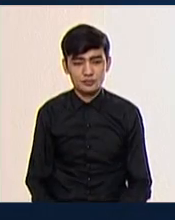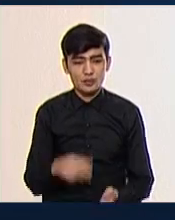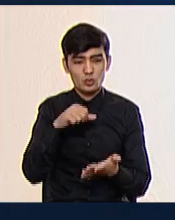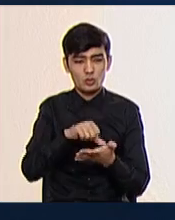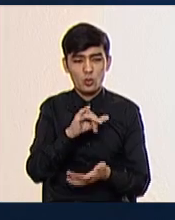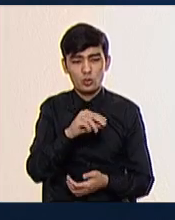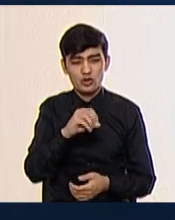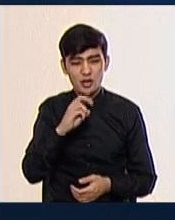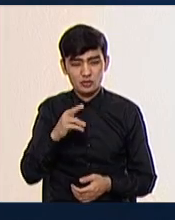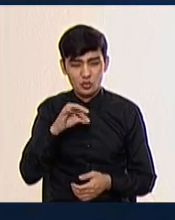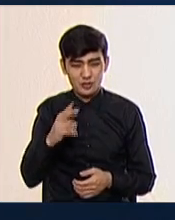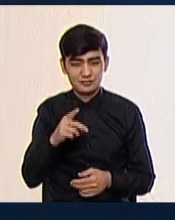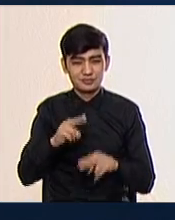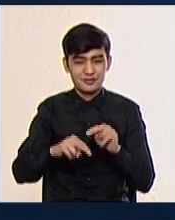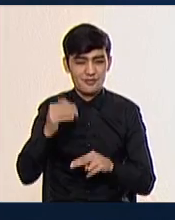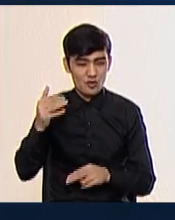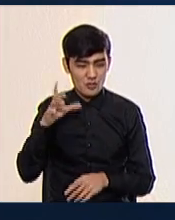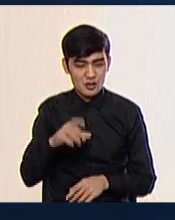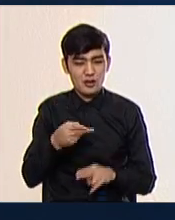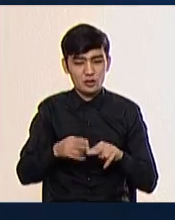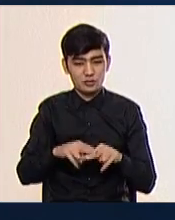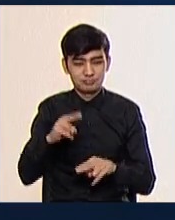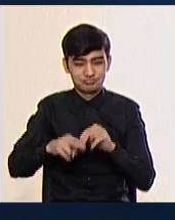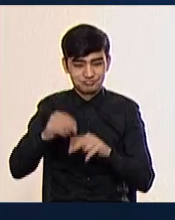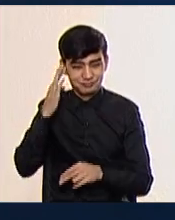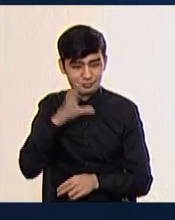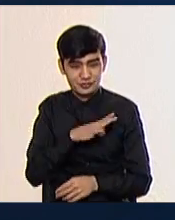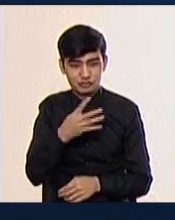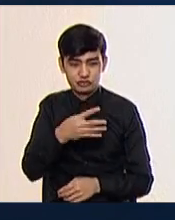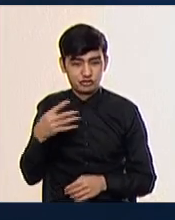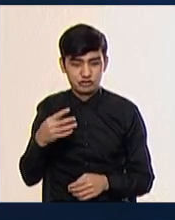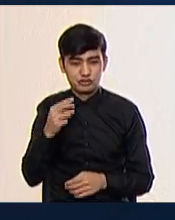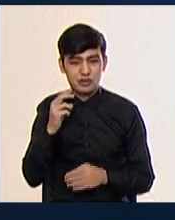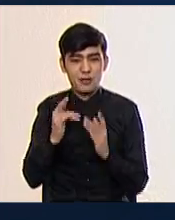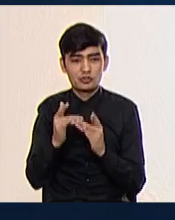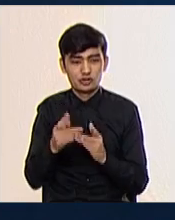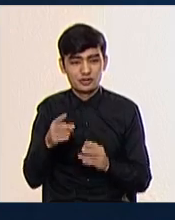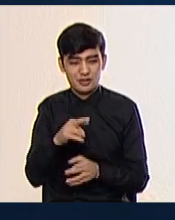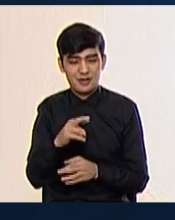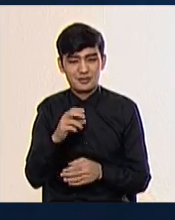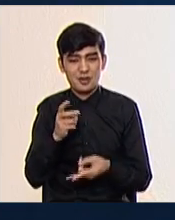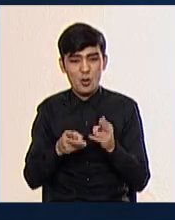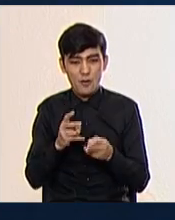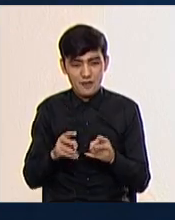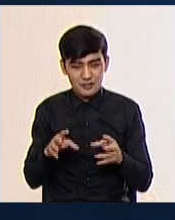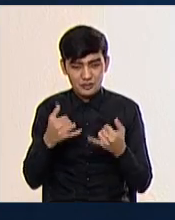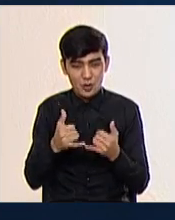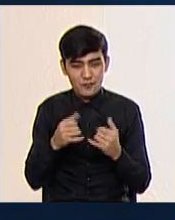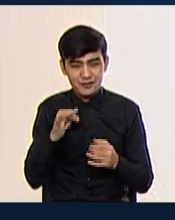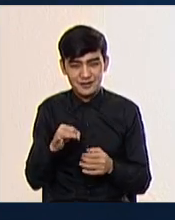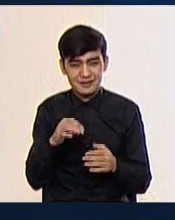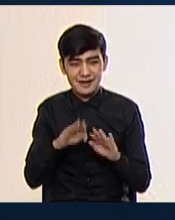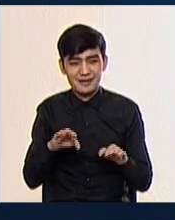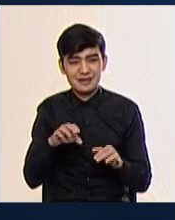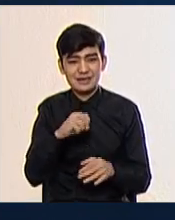Участок принадлежит застройщику, который решил возвести на нем 4-этажное общежитие со столовой вплотную к